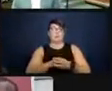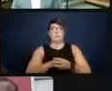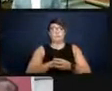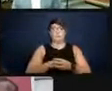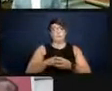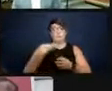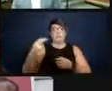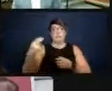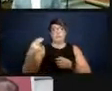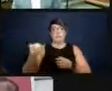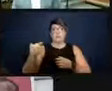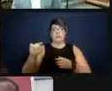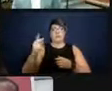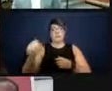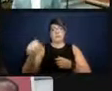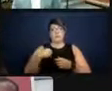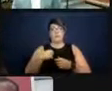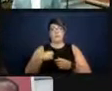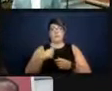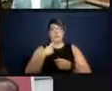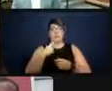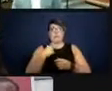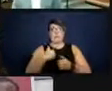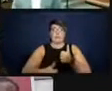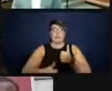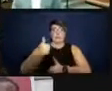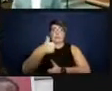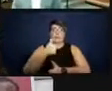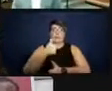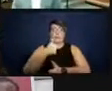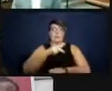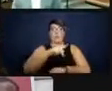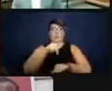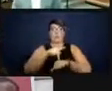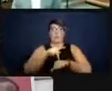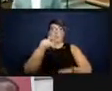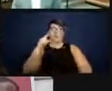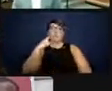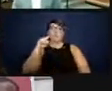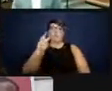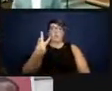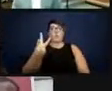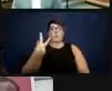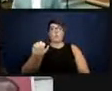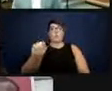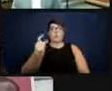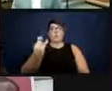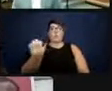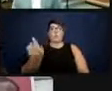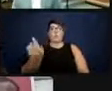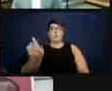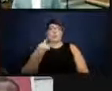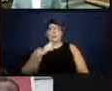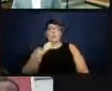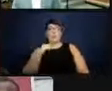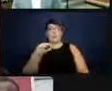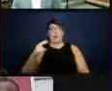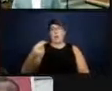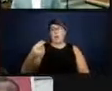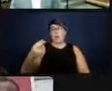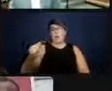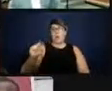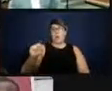wetu anayehusiana na mambo ya kufanya kazi pamoja na wabia mbalimbali. Pia tuna